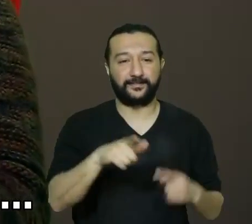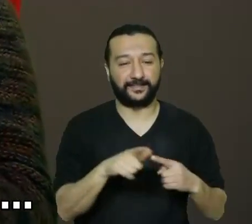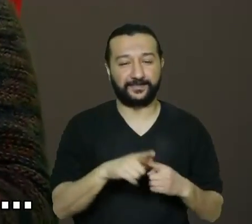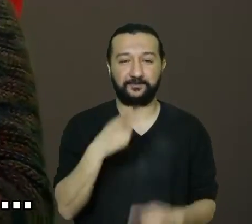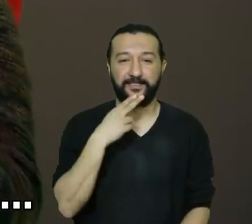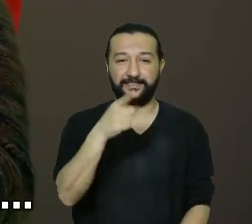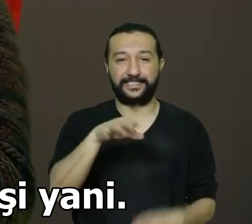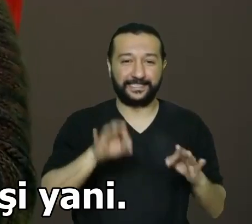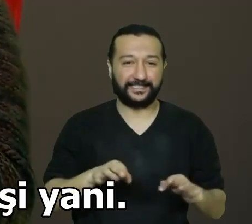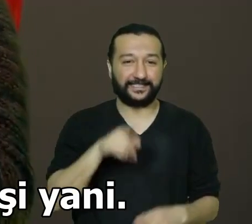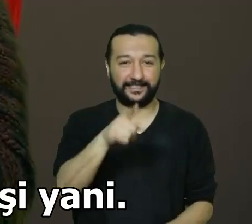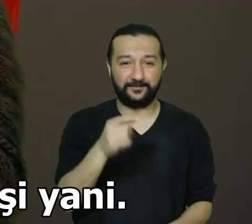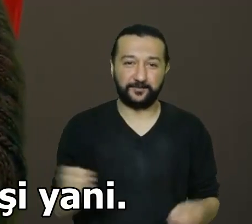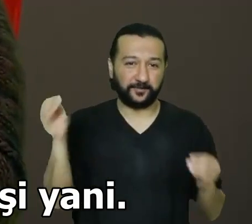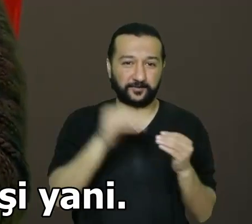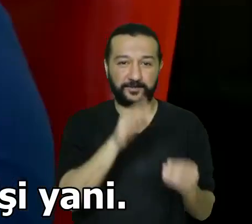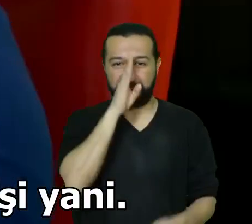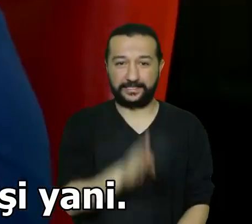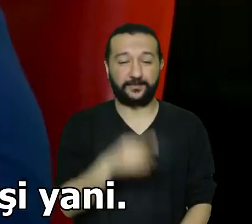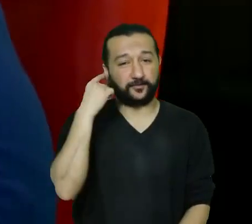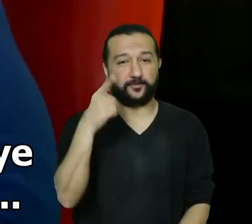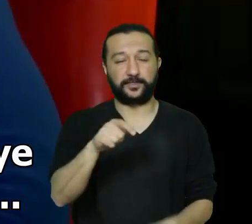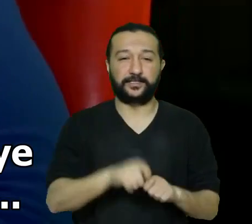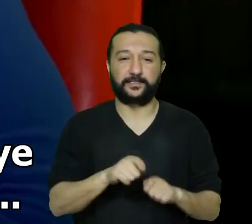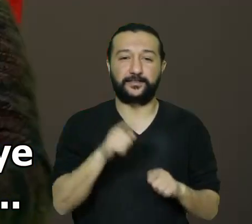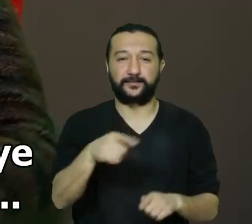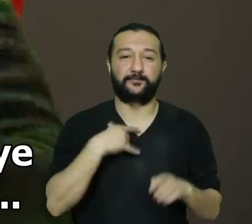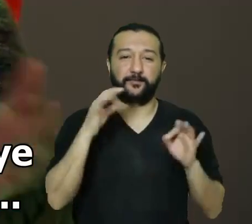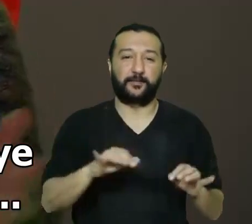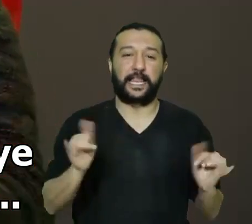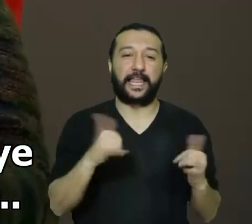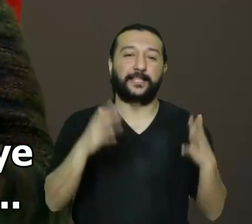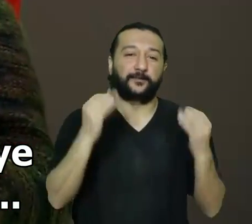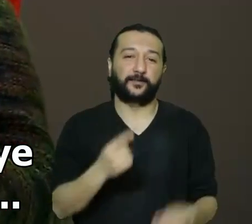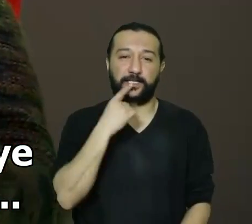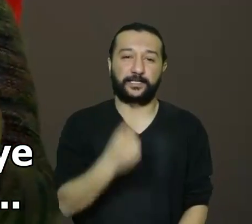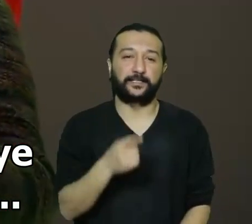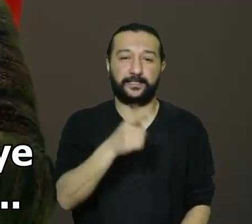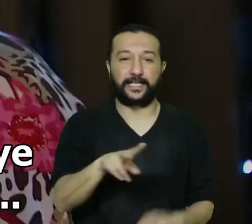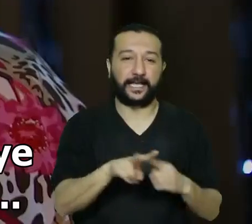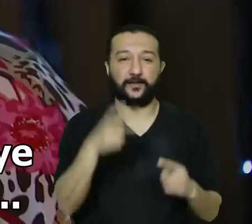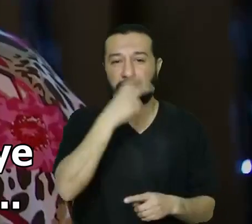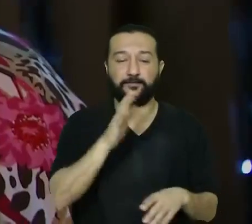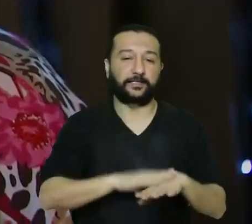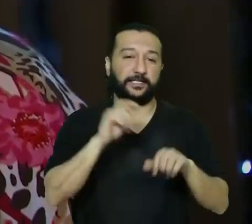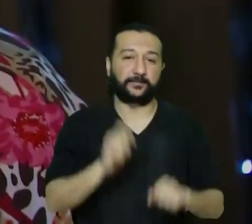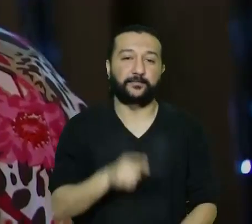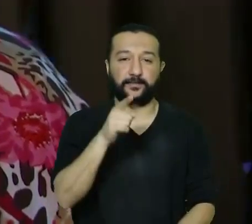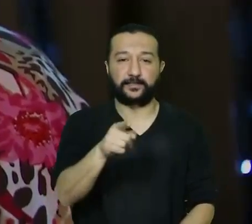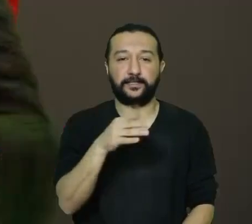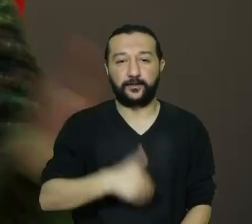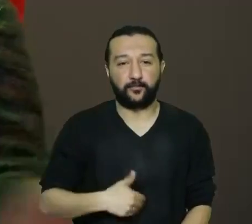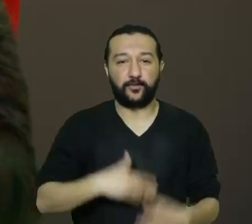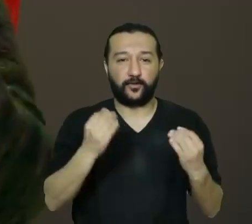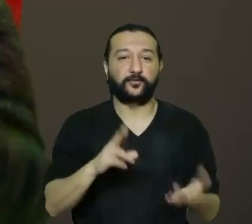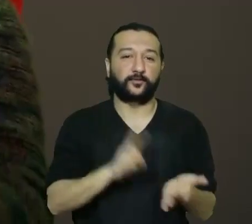Fatma Hanım, siz şimdi biraz fazla ciddiye aldınız bu işi yani. Biz böyle eğlence olsun diye karaoke yarışması yaptık. Komiklik olsun